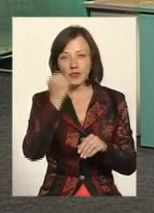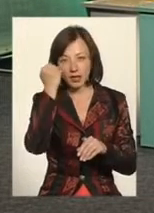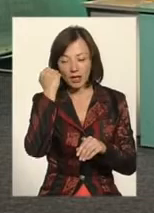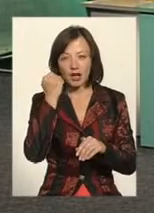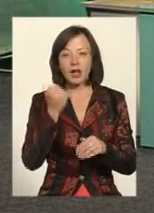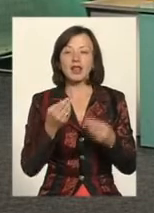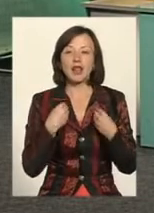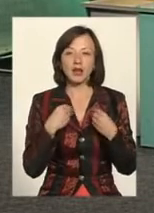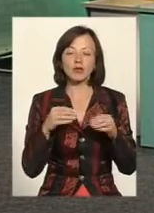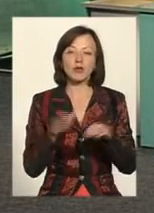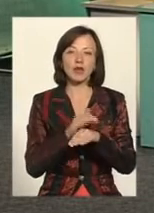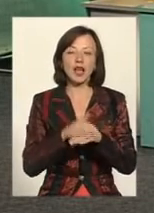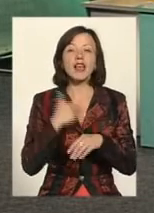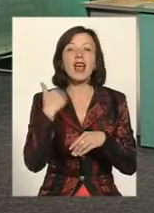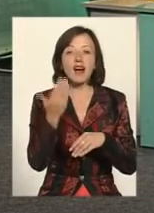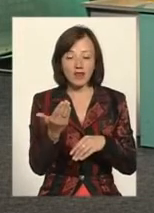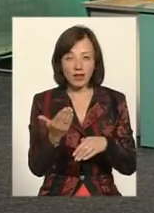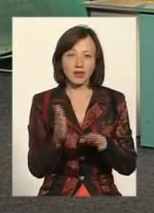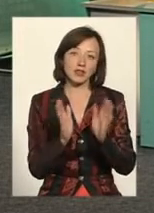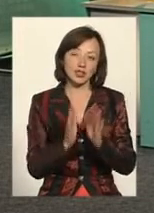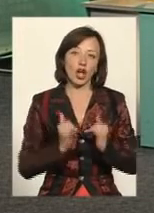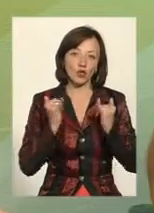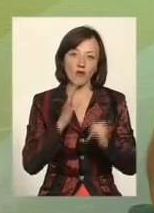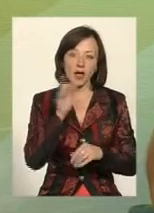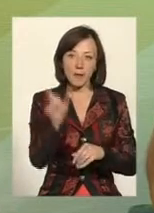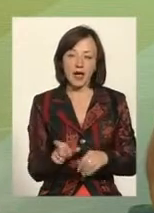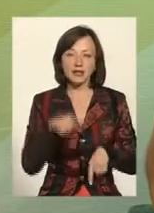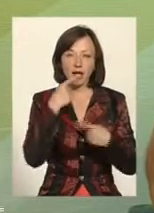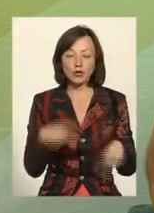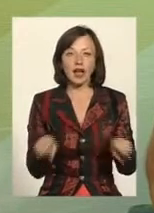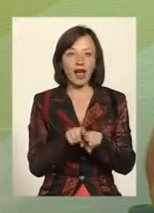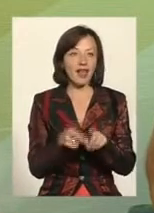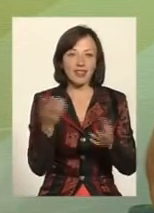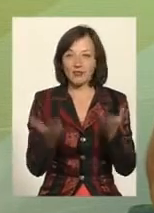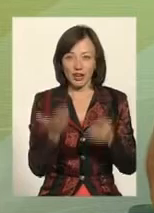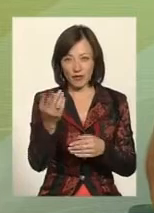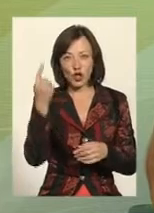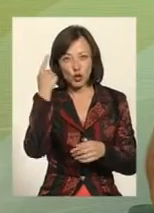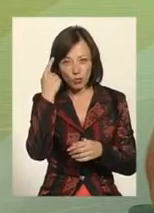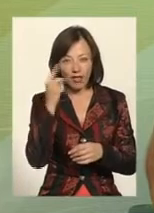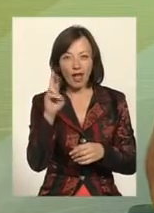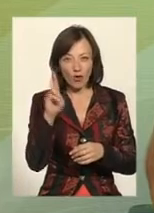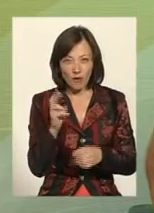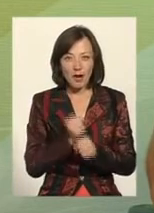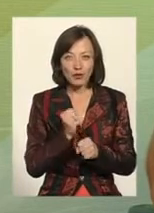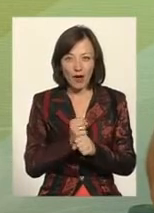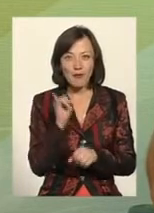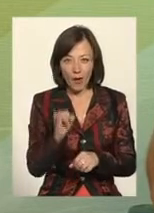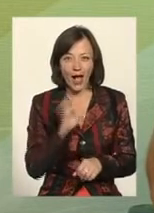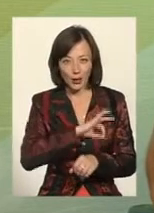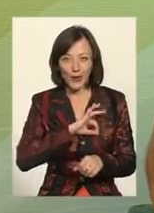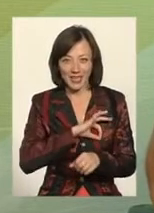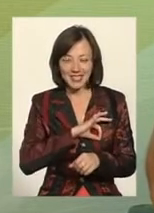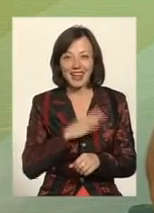ще можливість інші. Шановна пані, я вам скажу наступне. Ви невже ви думаєте, що на Януковича працювали погані